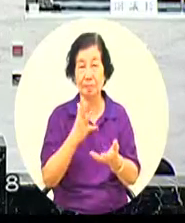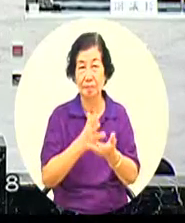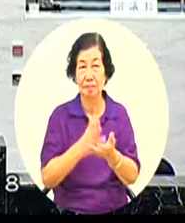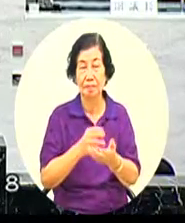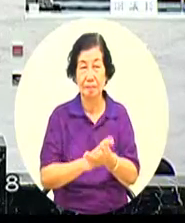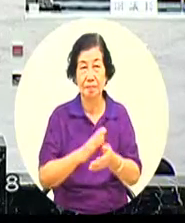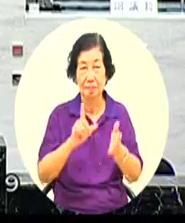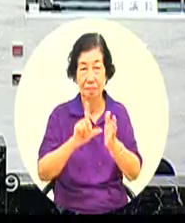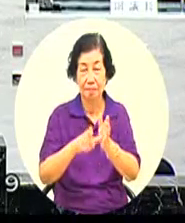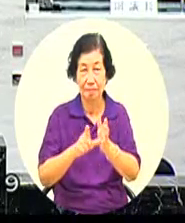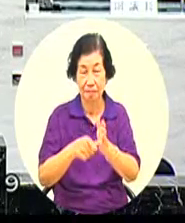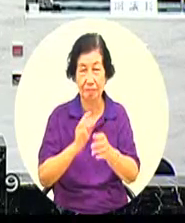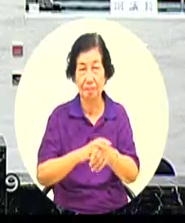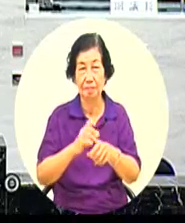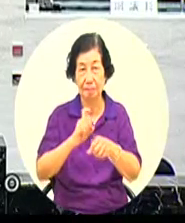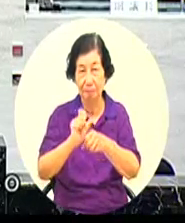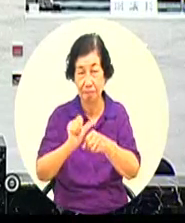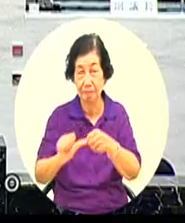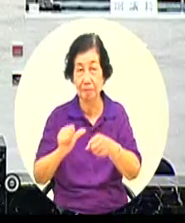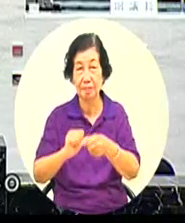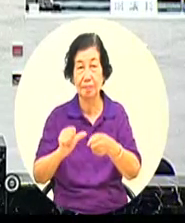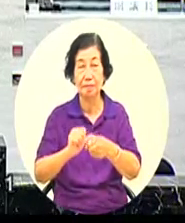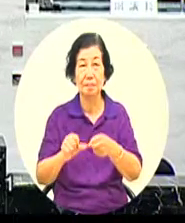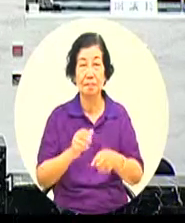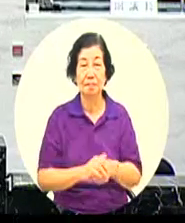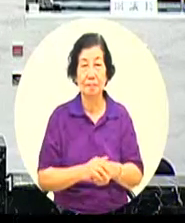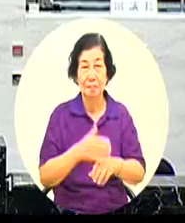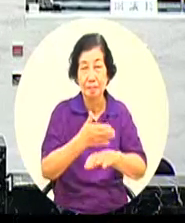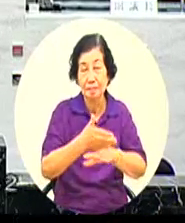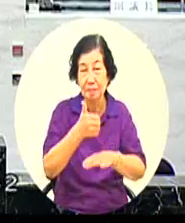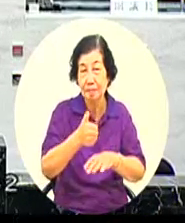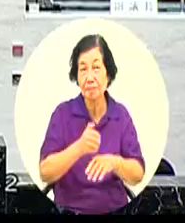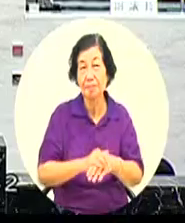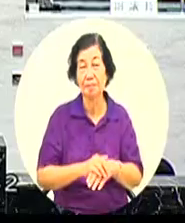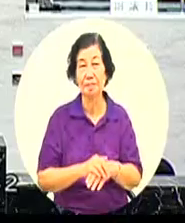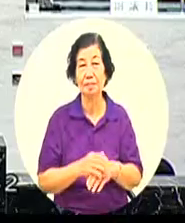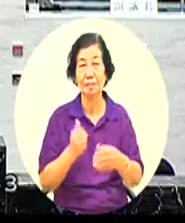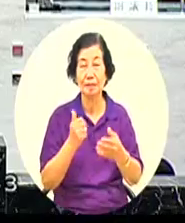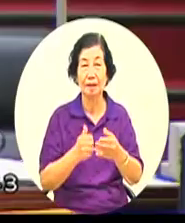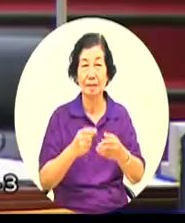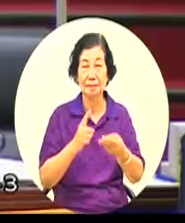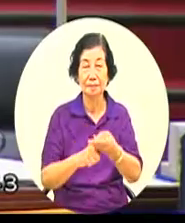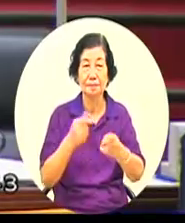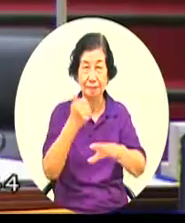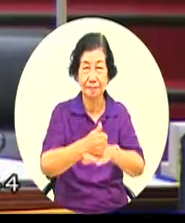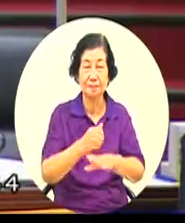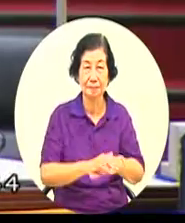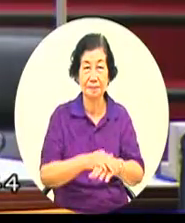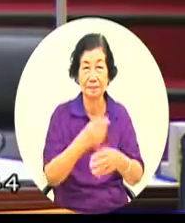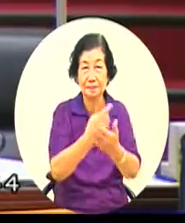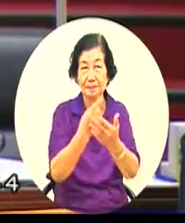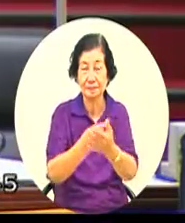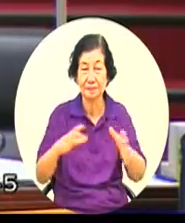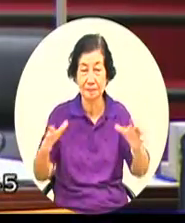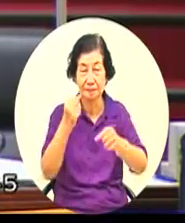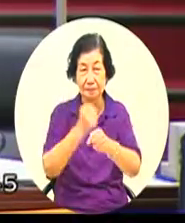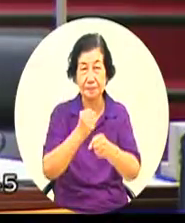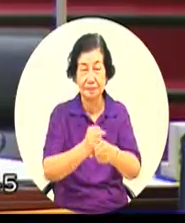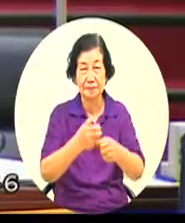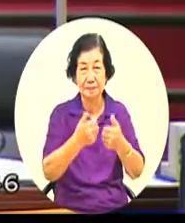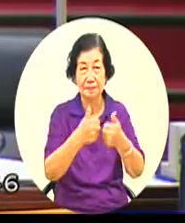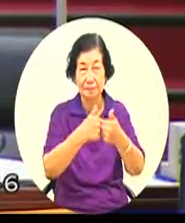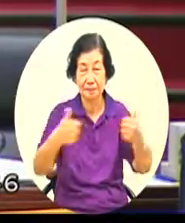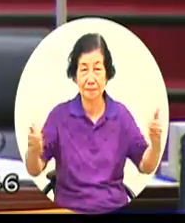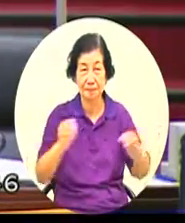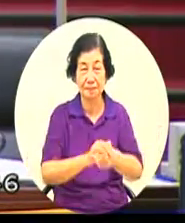间15分钟。 好，感谢主席林宇廷议员，各位市府同仁、议会同仁，各位媒